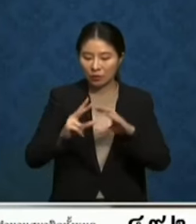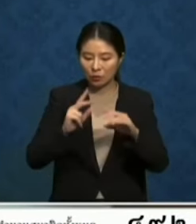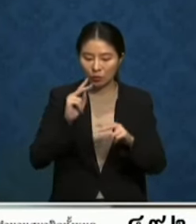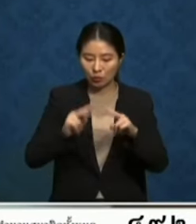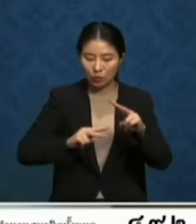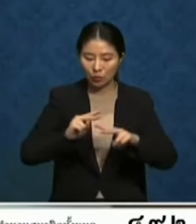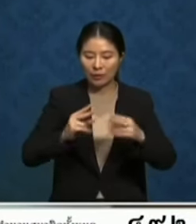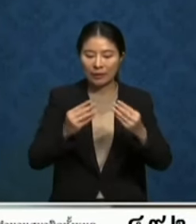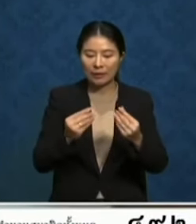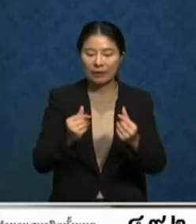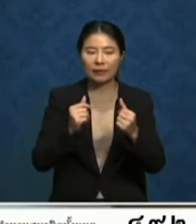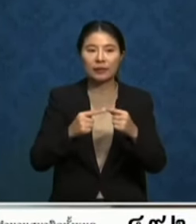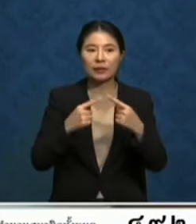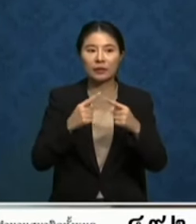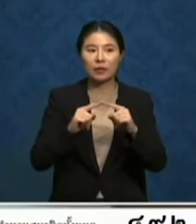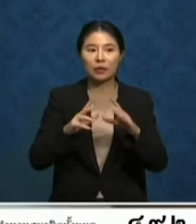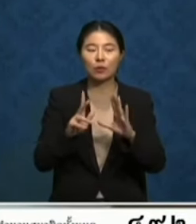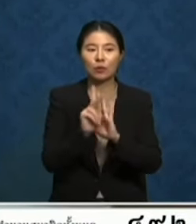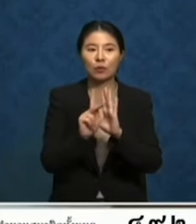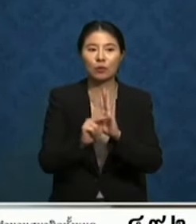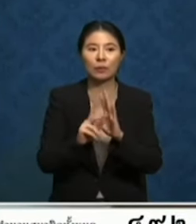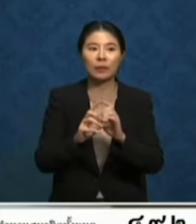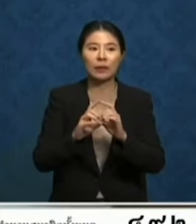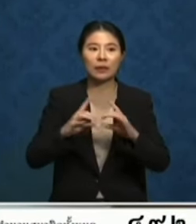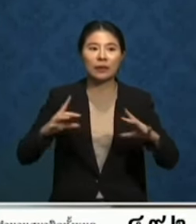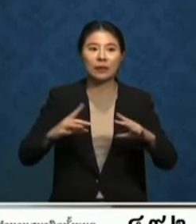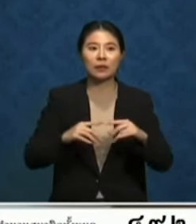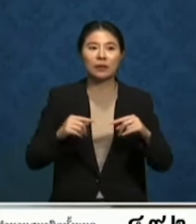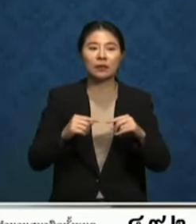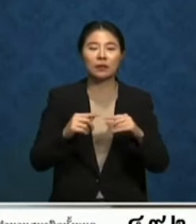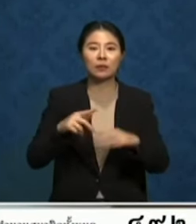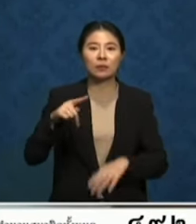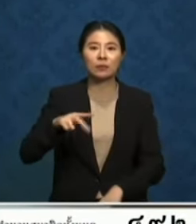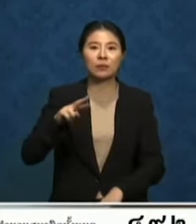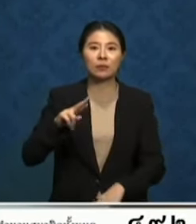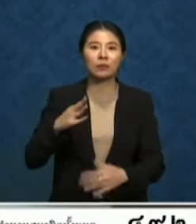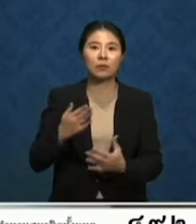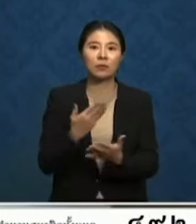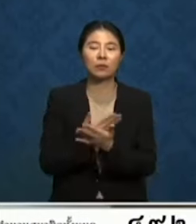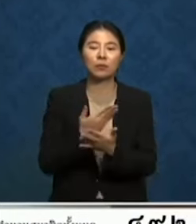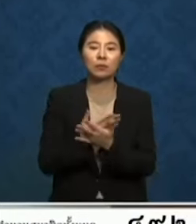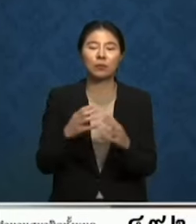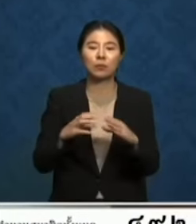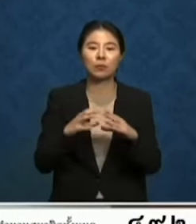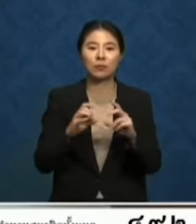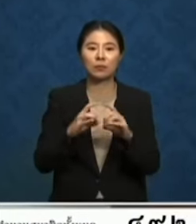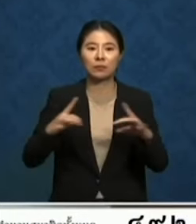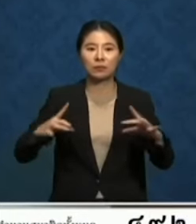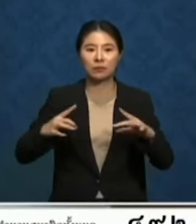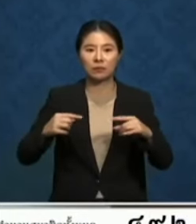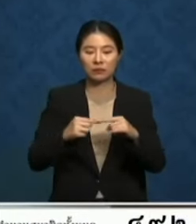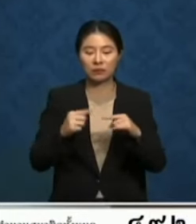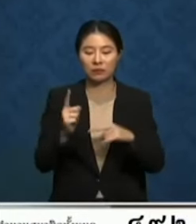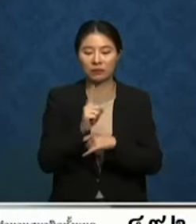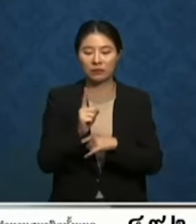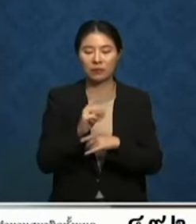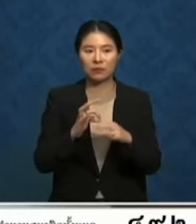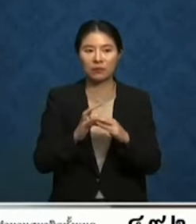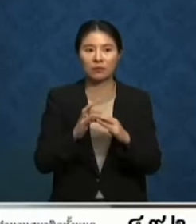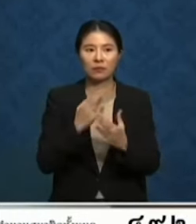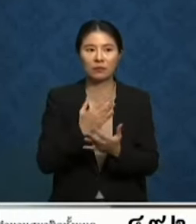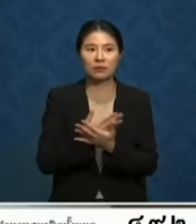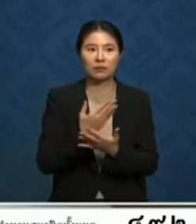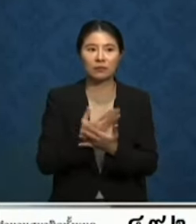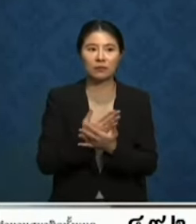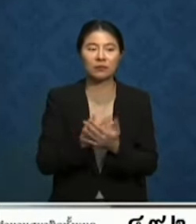ต่กฎหมายนะครับหรือพ.ร.บ.วินัยการเงินการคลังที่เพื่อนสมาชิกพรรคฝ่ายค้านเสนอมาเนี่ยท่านประธานครับเงินงบ